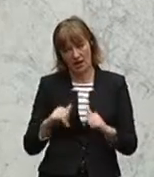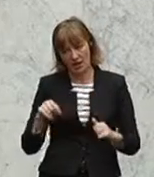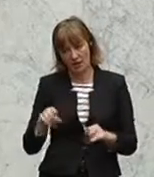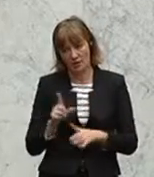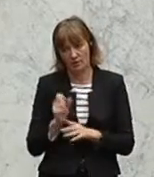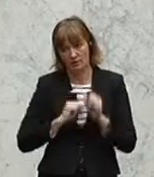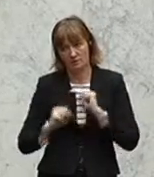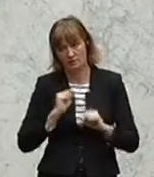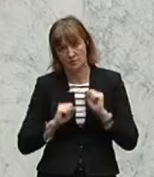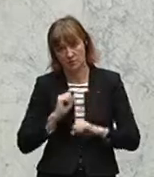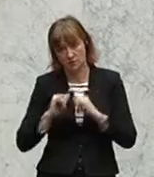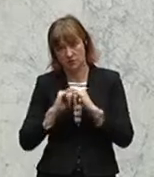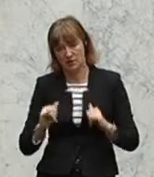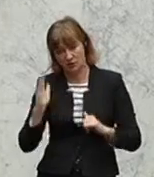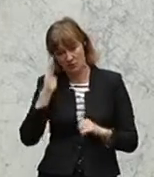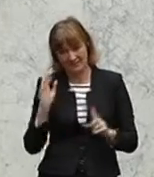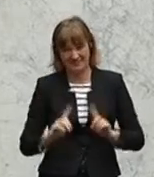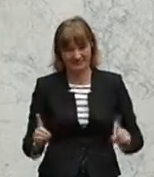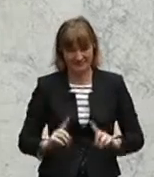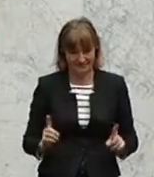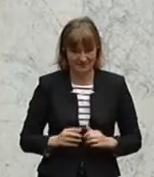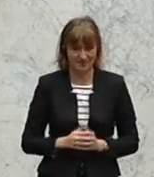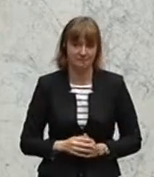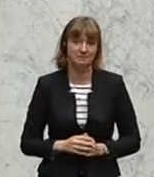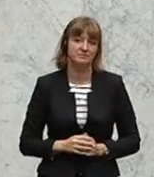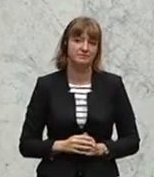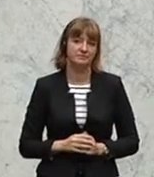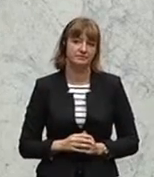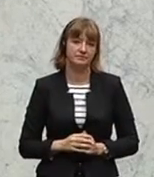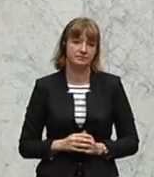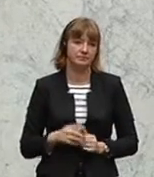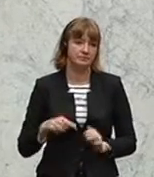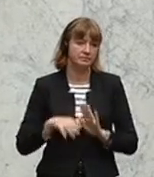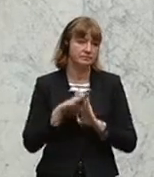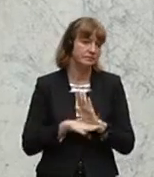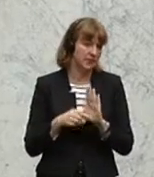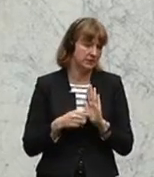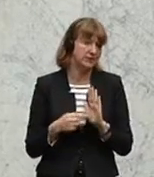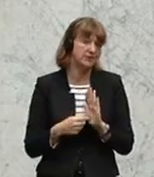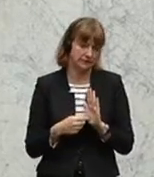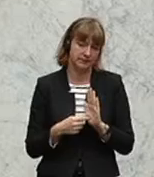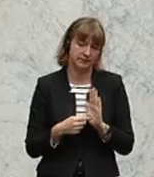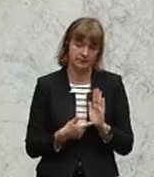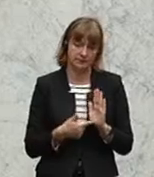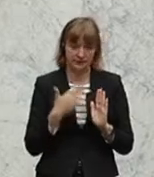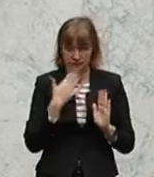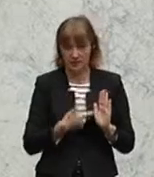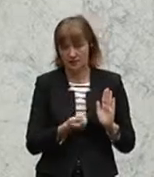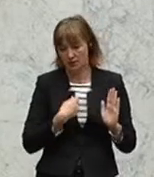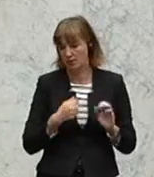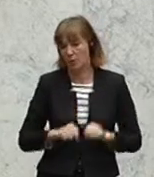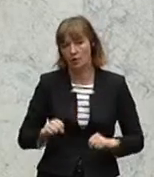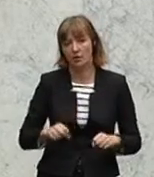in notdürftigen Zelten leben müssen. Dieses Gesetz, meine Damen und Herren, gibt uns die Möglichkeit,